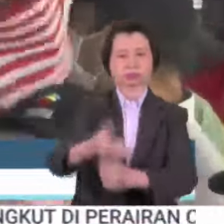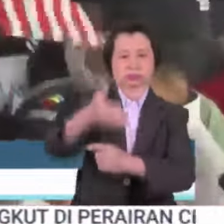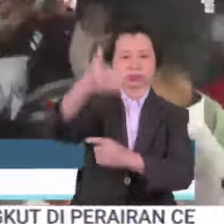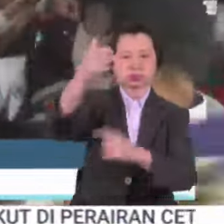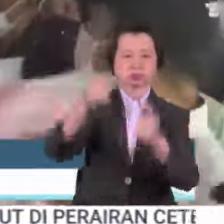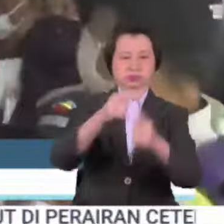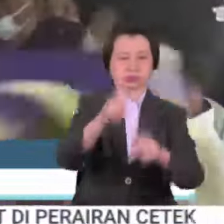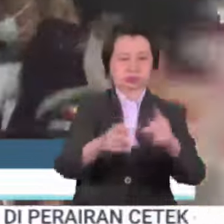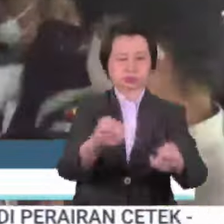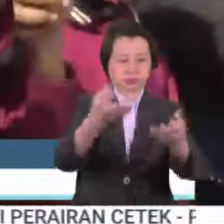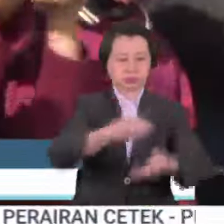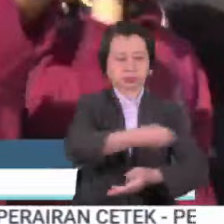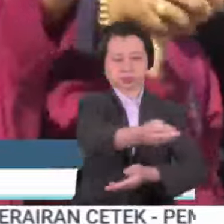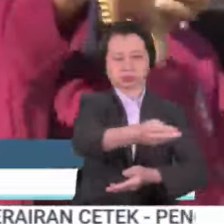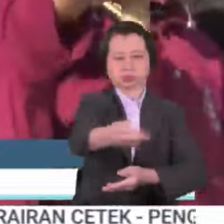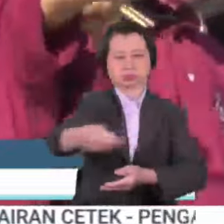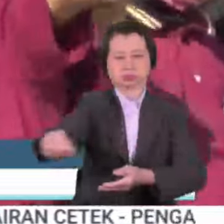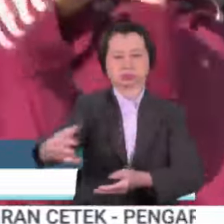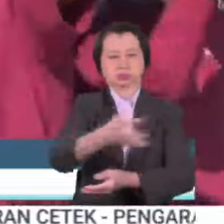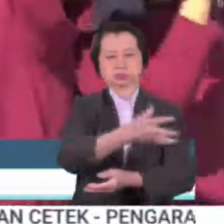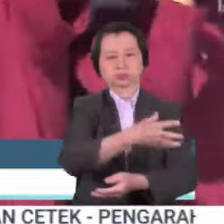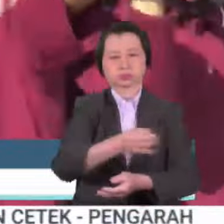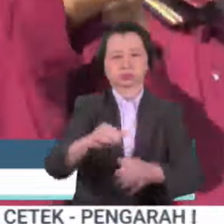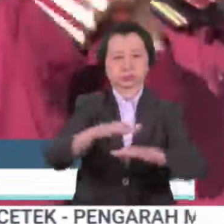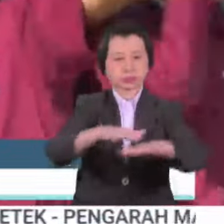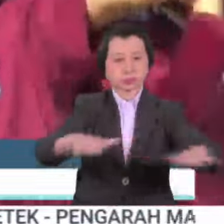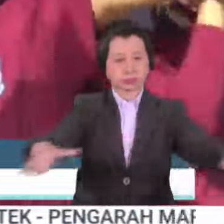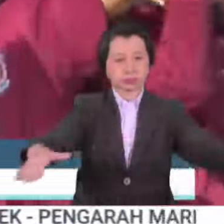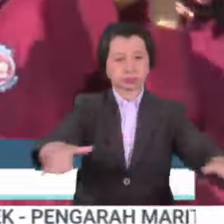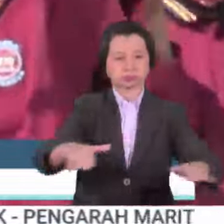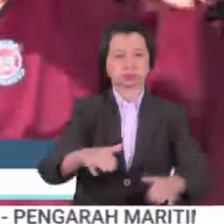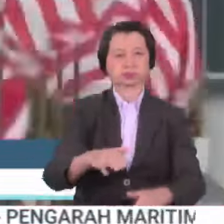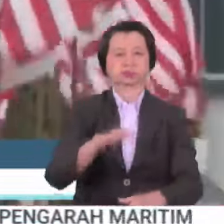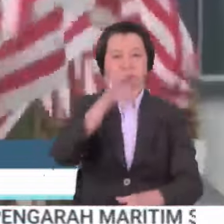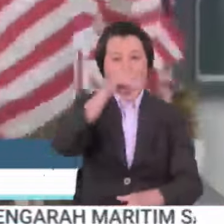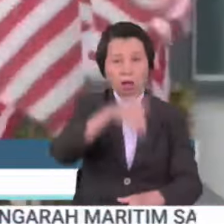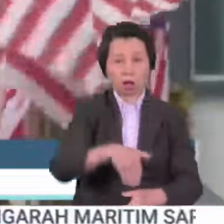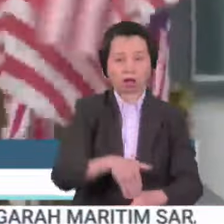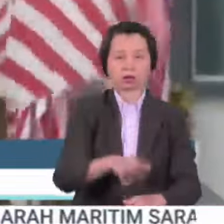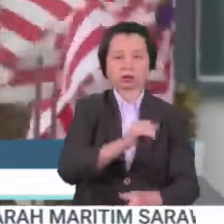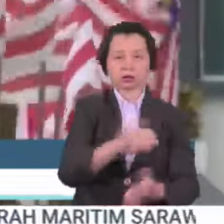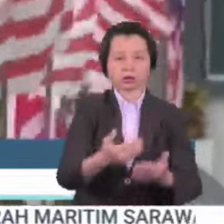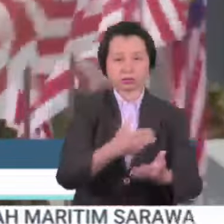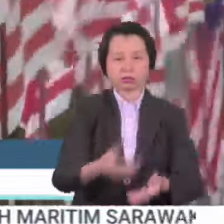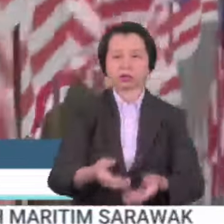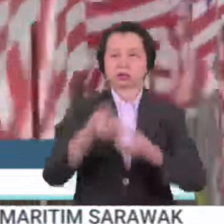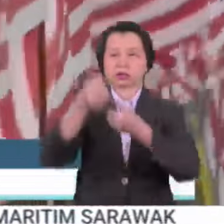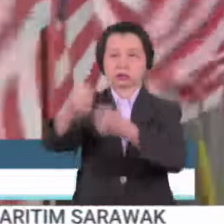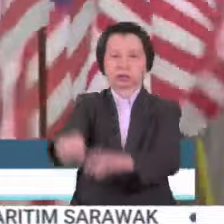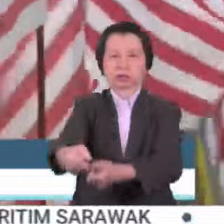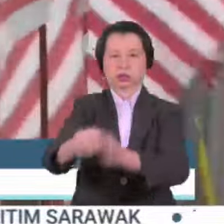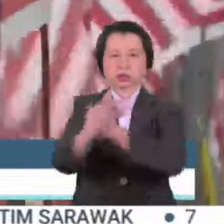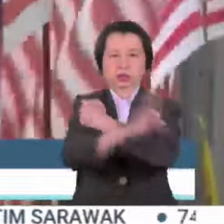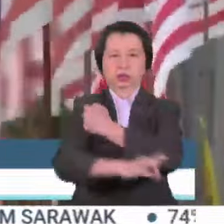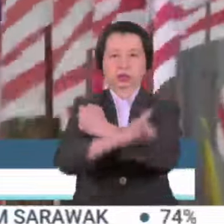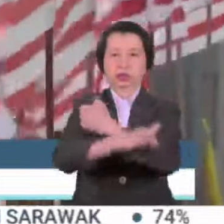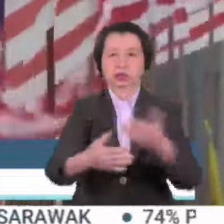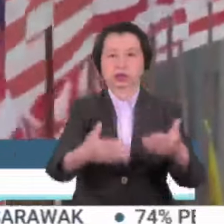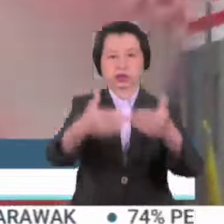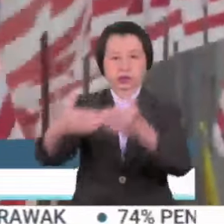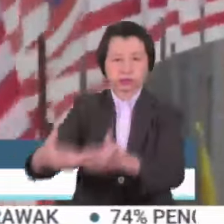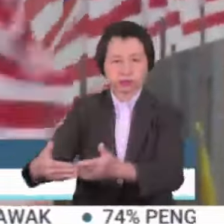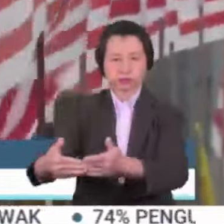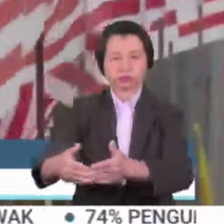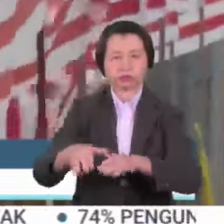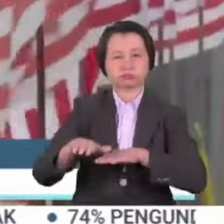gemilang kepada orang ramai di Pantai Puteri dan dataran Keris Alu Gajah sebelum diserahkan kepada Negeri Sembilan untuk meneruskan